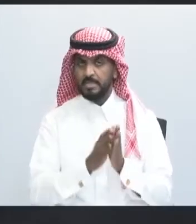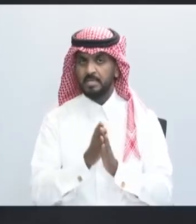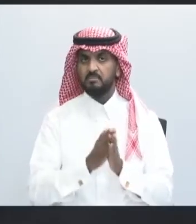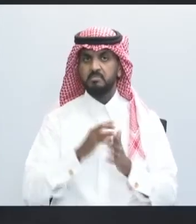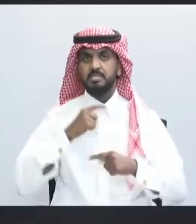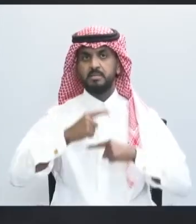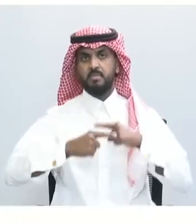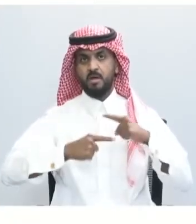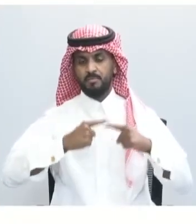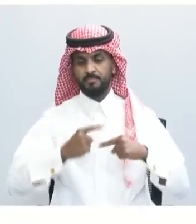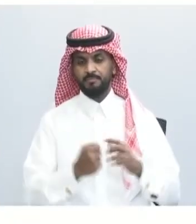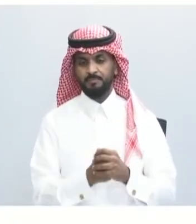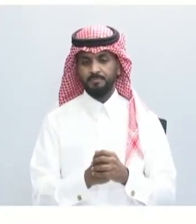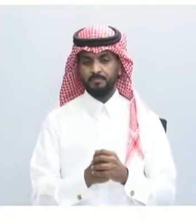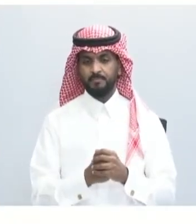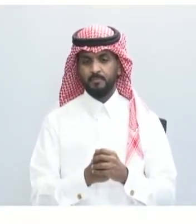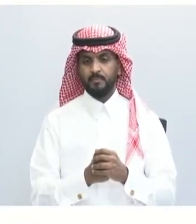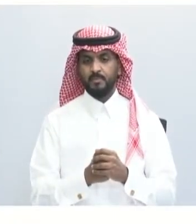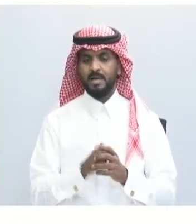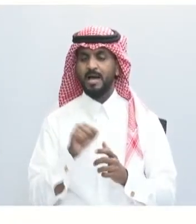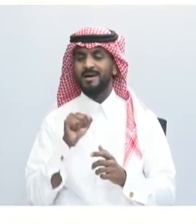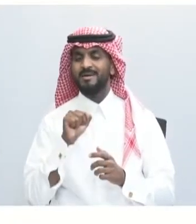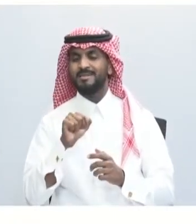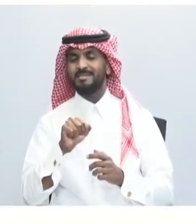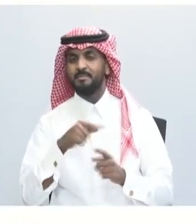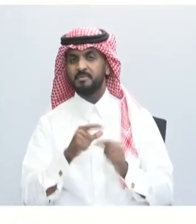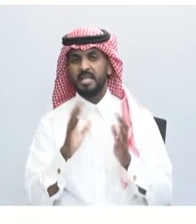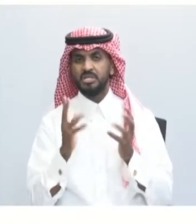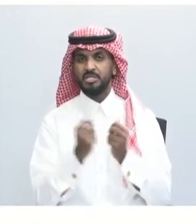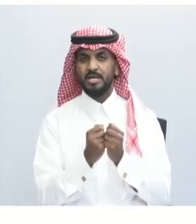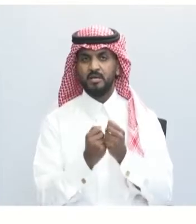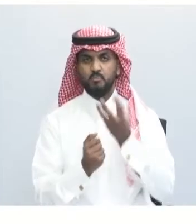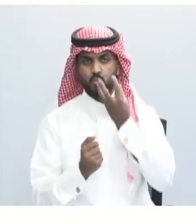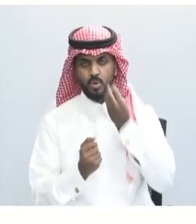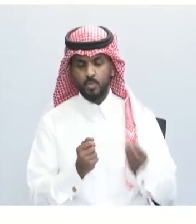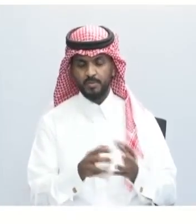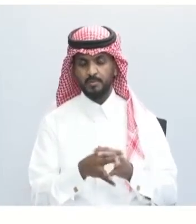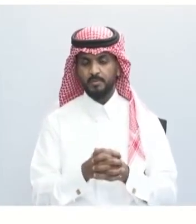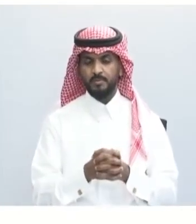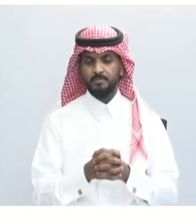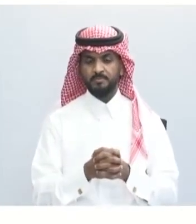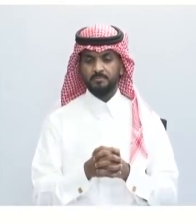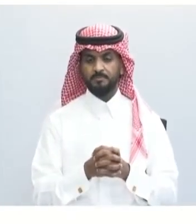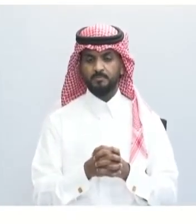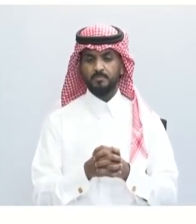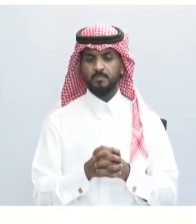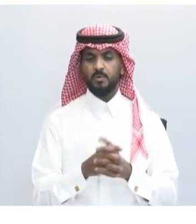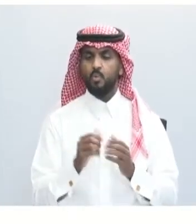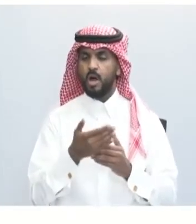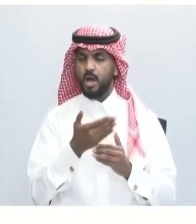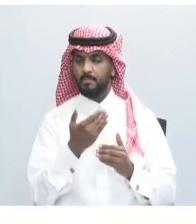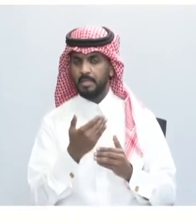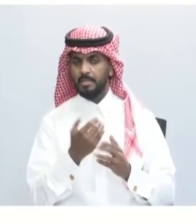اليدين باستمرار وخاصه بعد مسك الاشياء الملوثه او المتسخه وقبل